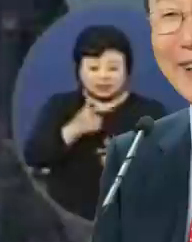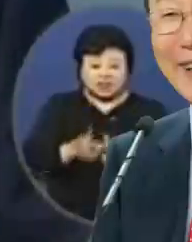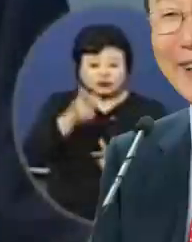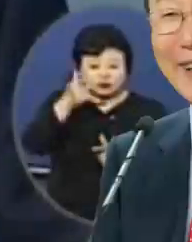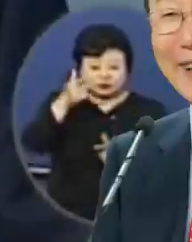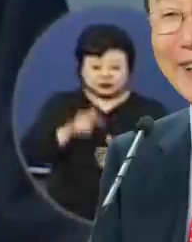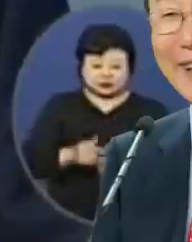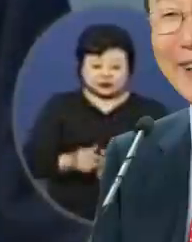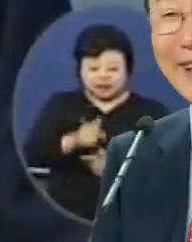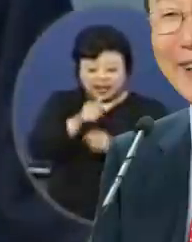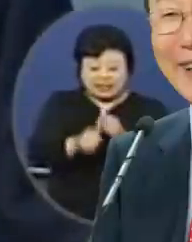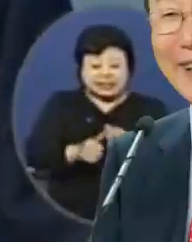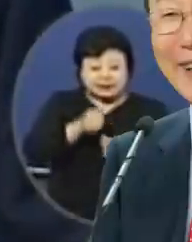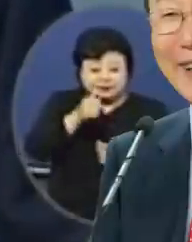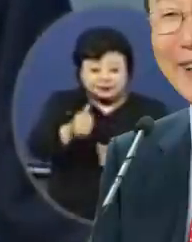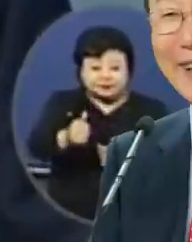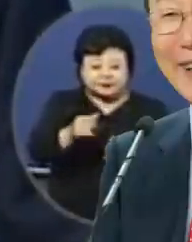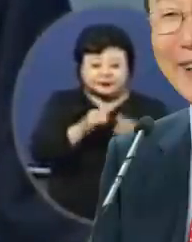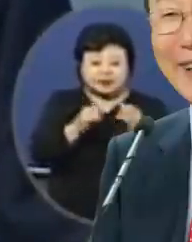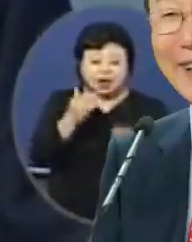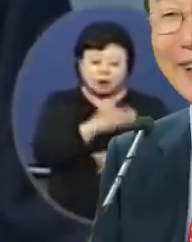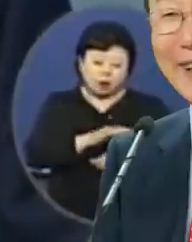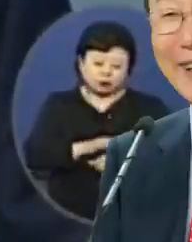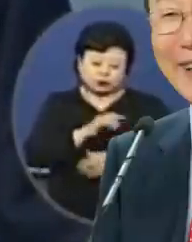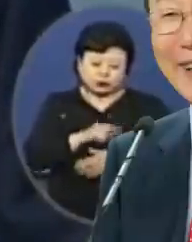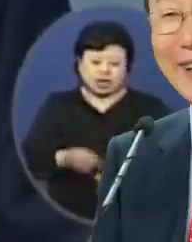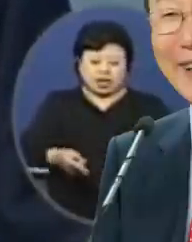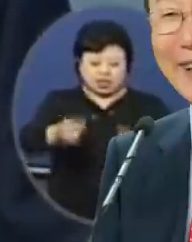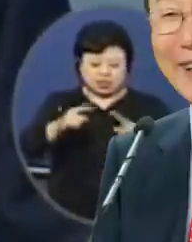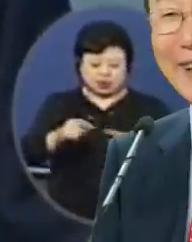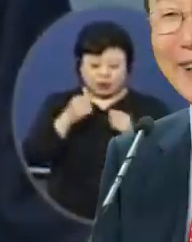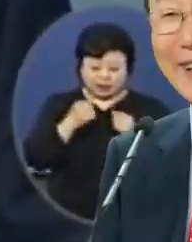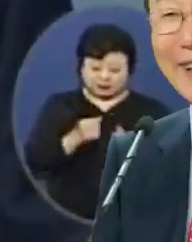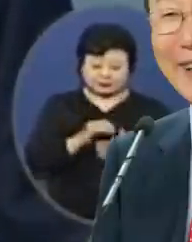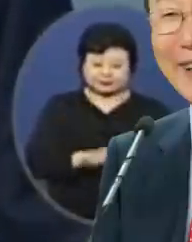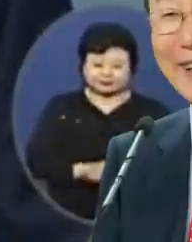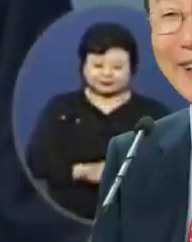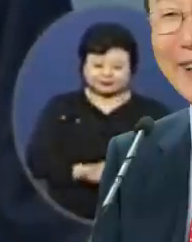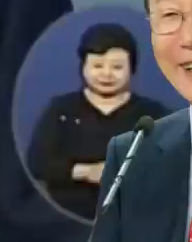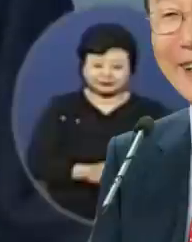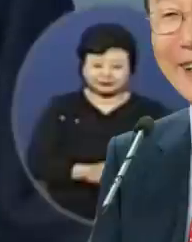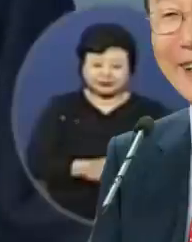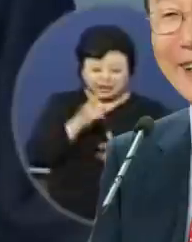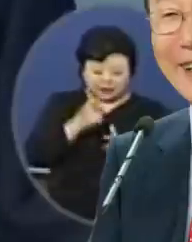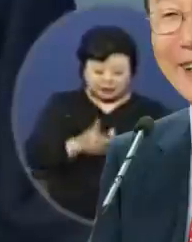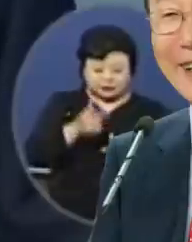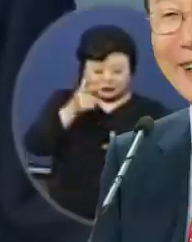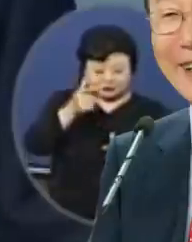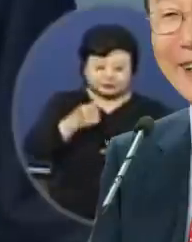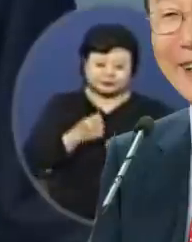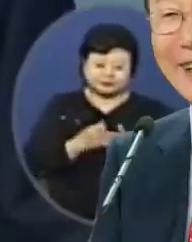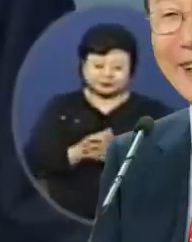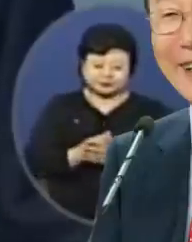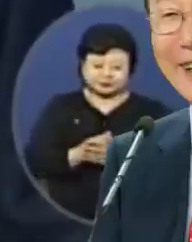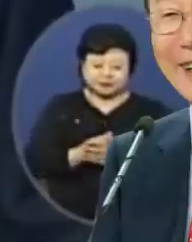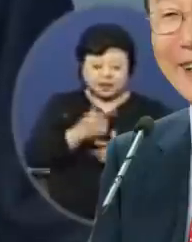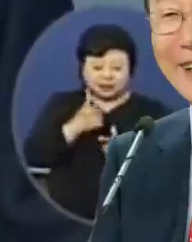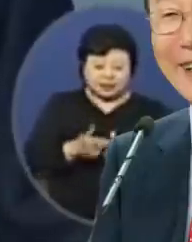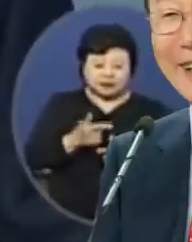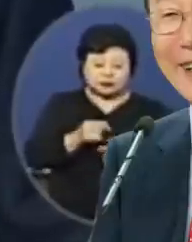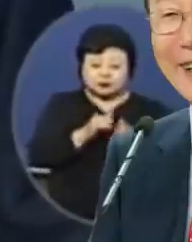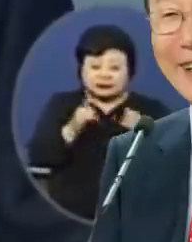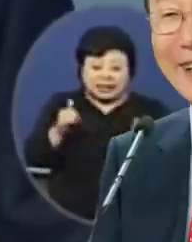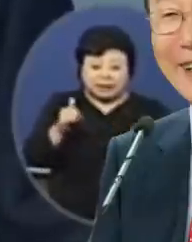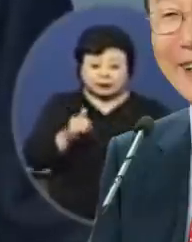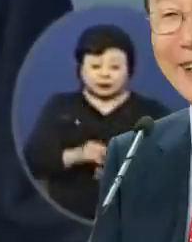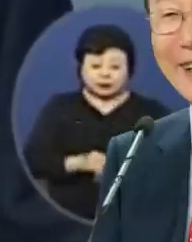예수님은 하나님이 사람 몸속에 들어와 계신 분이 예수님이신 것입니다. 그러므로 예수님은